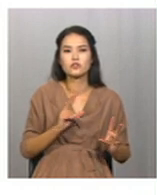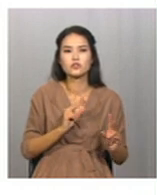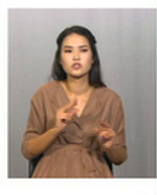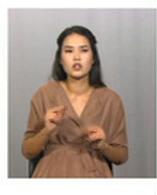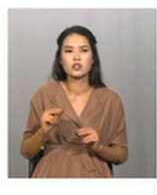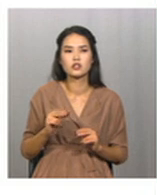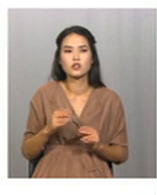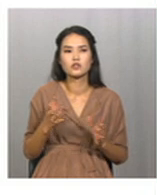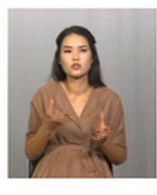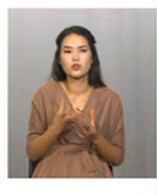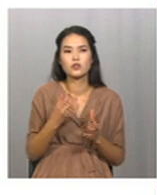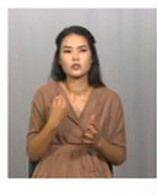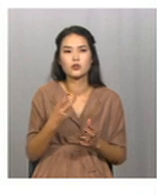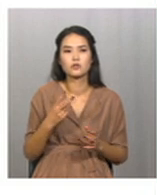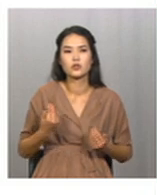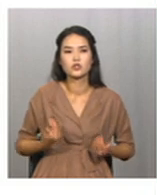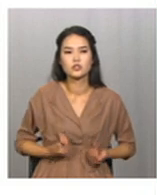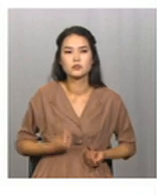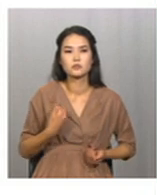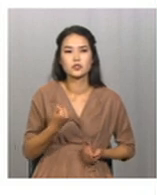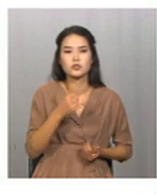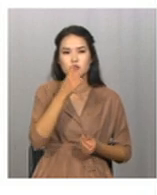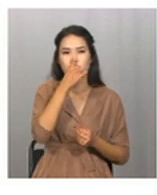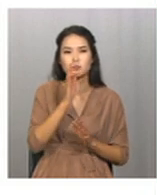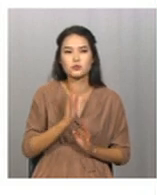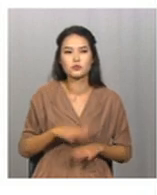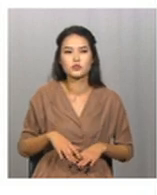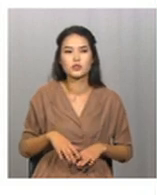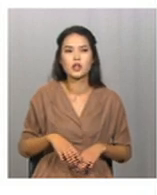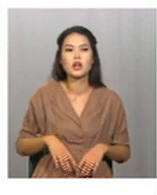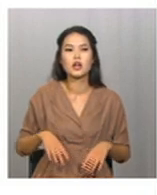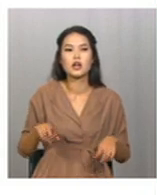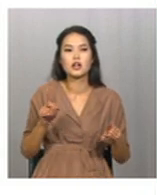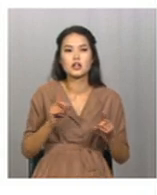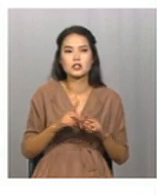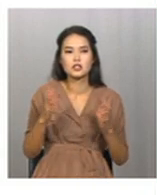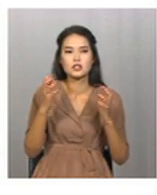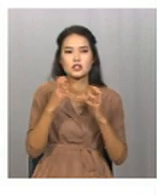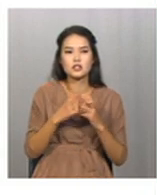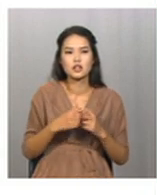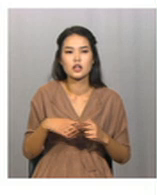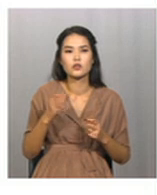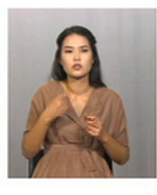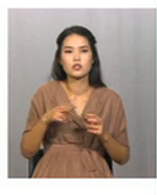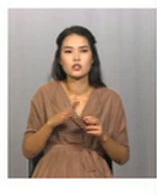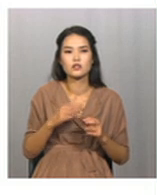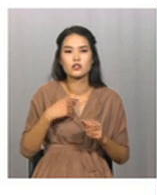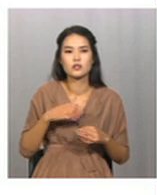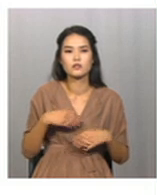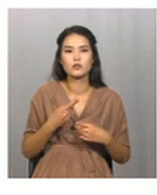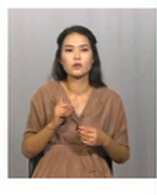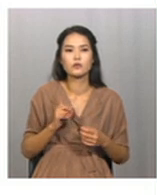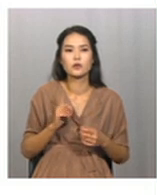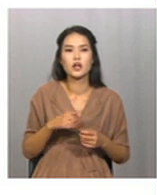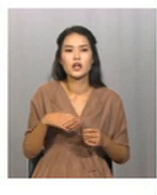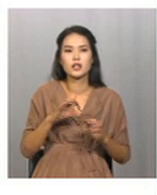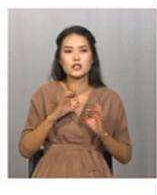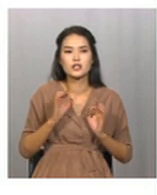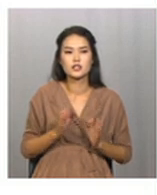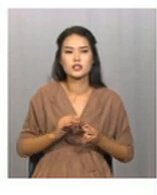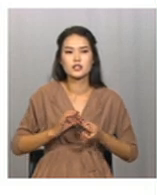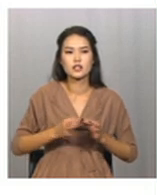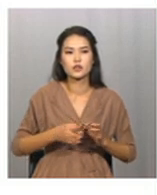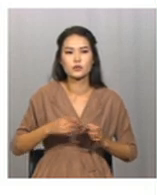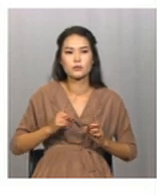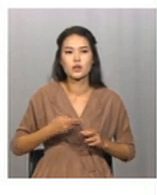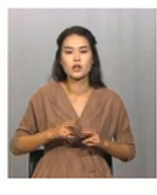счастья, дорожит ею, но и жить без нее он не может. Исходя из этого, я делаю вывод о том, что истинная любовь –